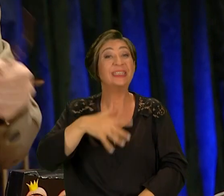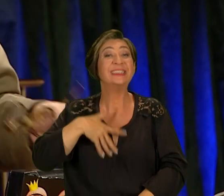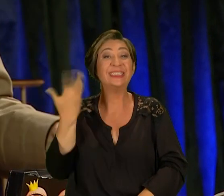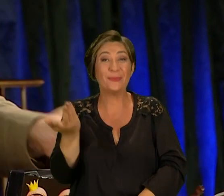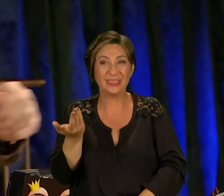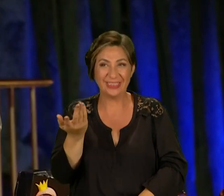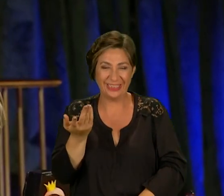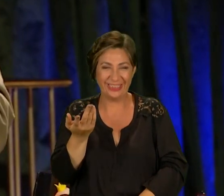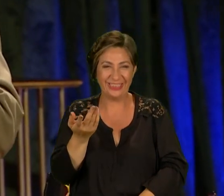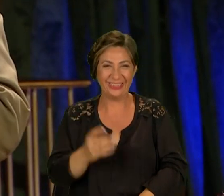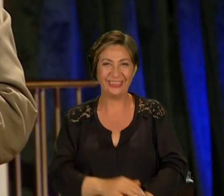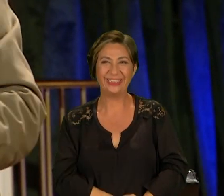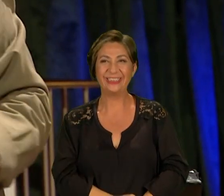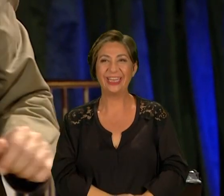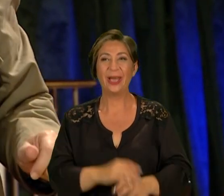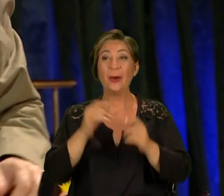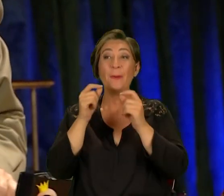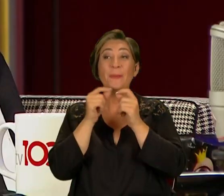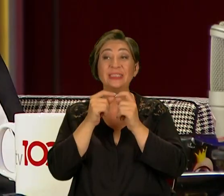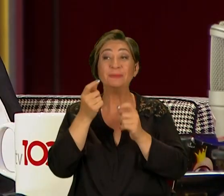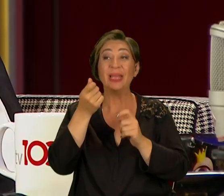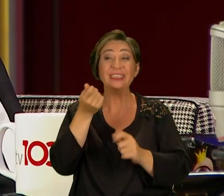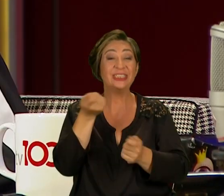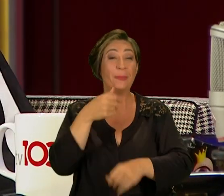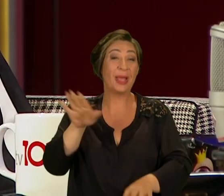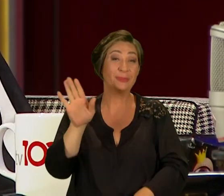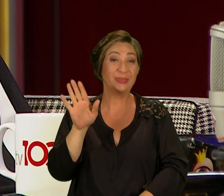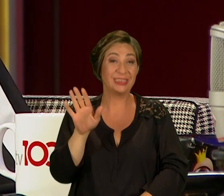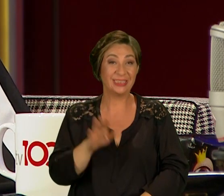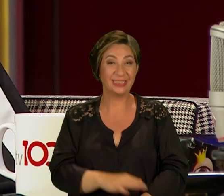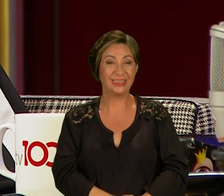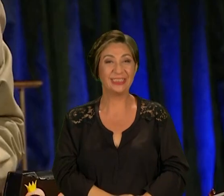yani. Barış para işlerini bırakmış ama değil mi?